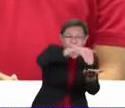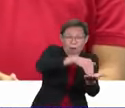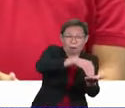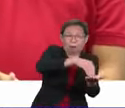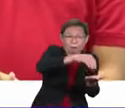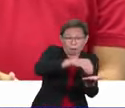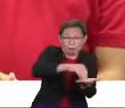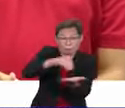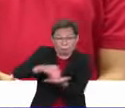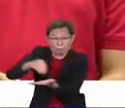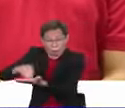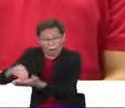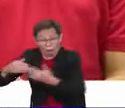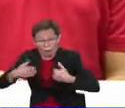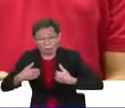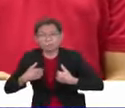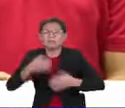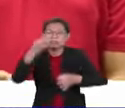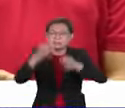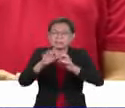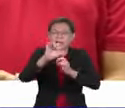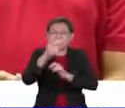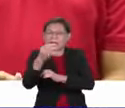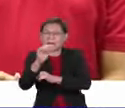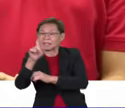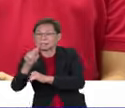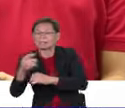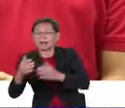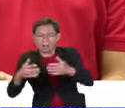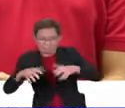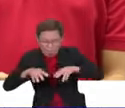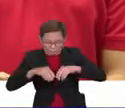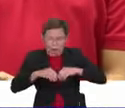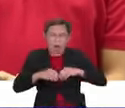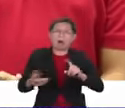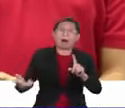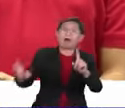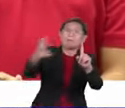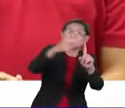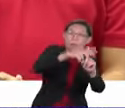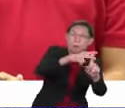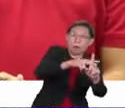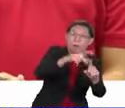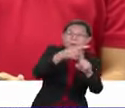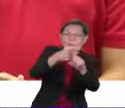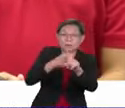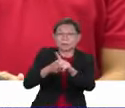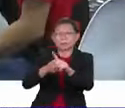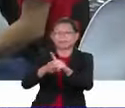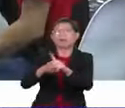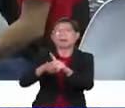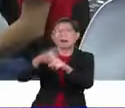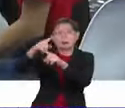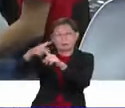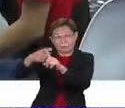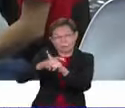perbankan kami yang menerima permohonan dari segenap lapisan di Malaysia